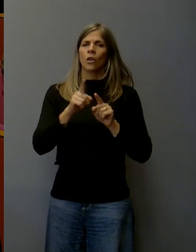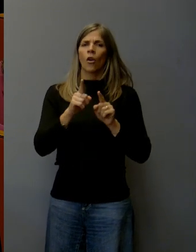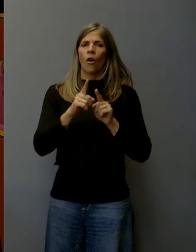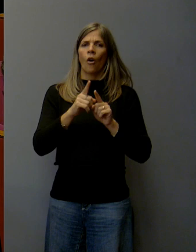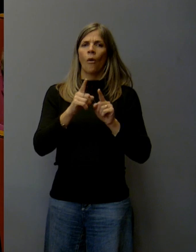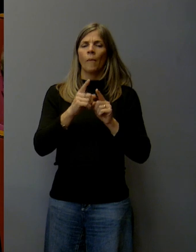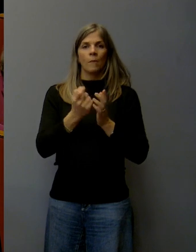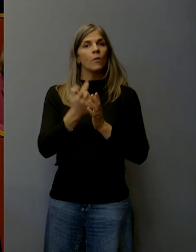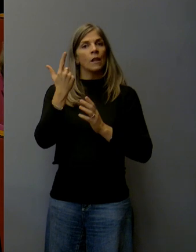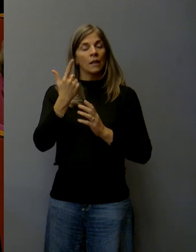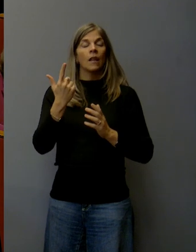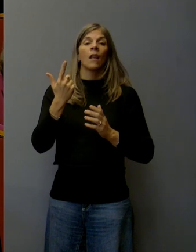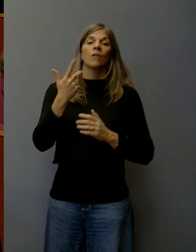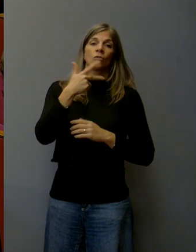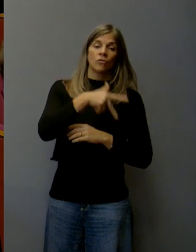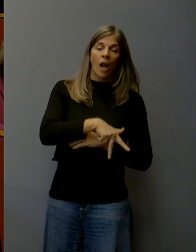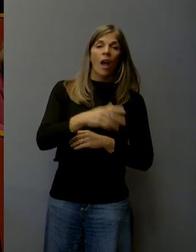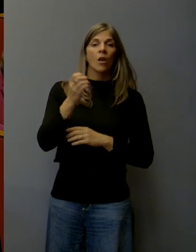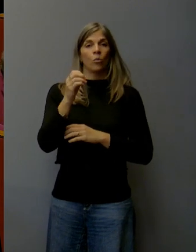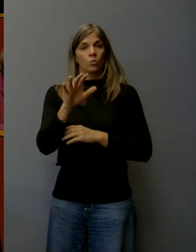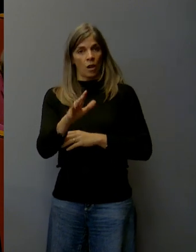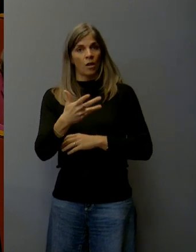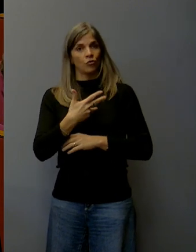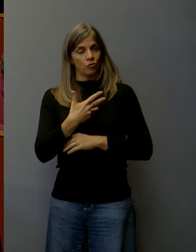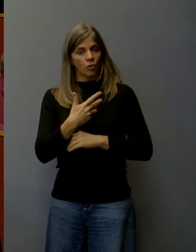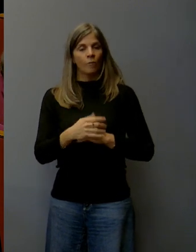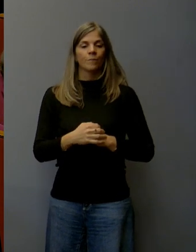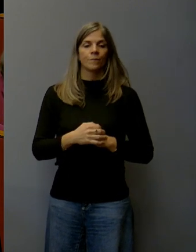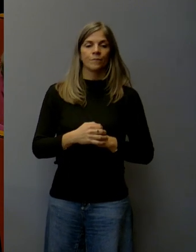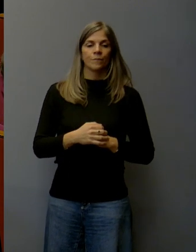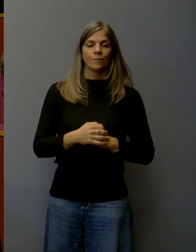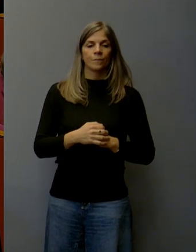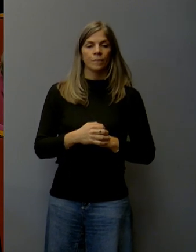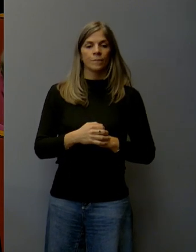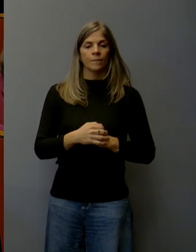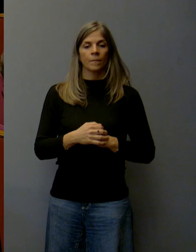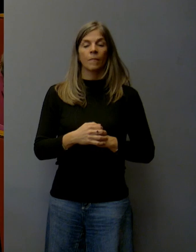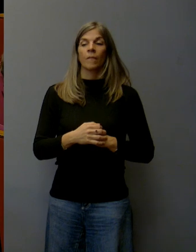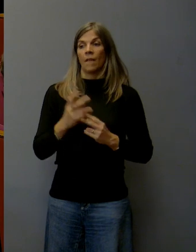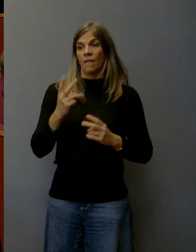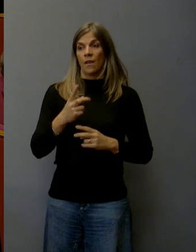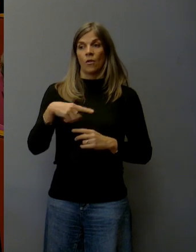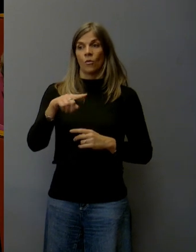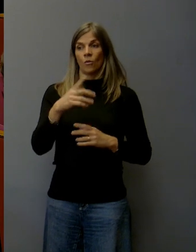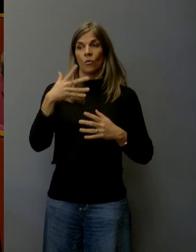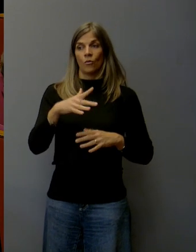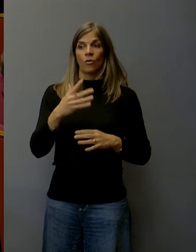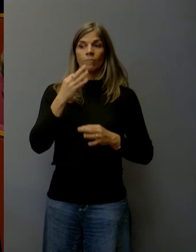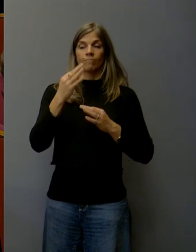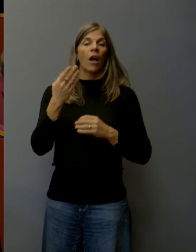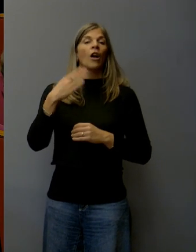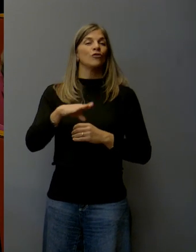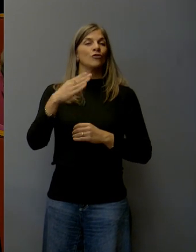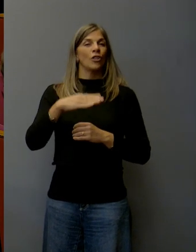sociale aggiunta al fatto che stiamo parlando di Genova che è stata disegnata capitale